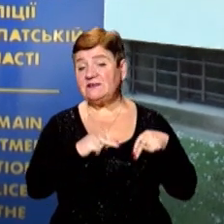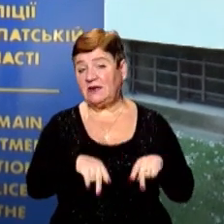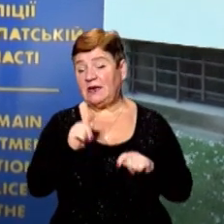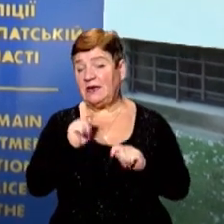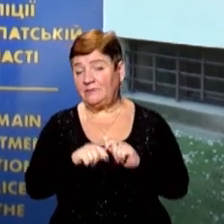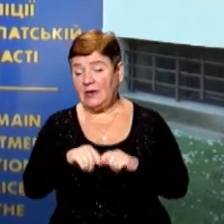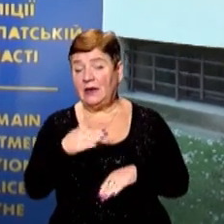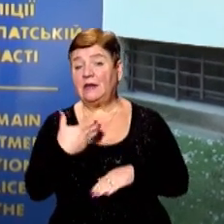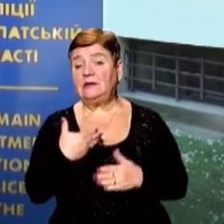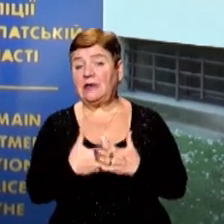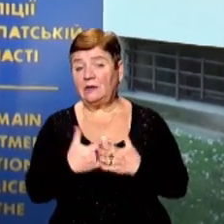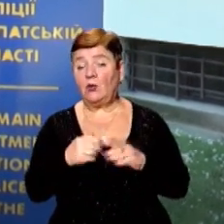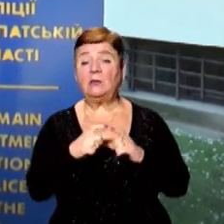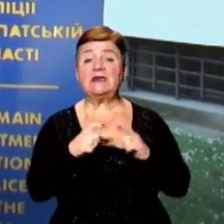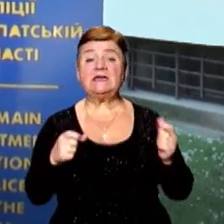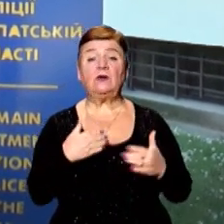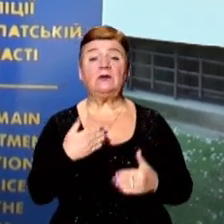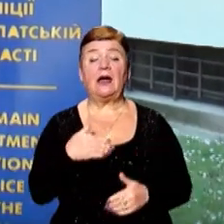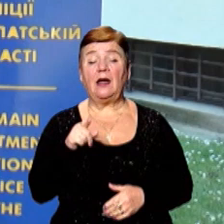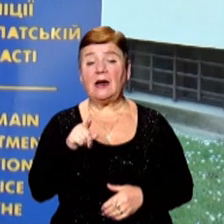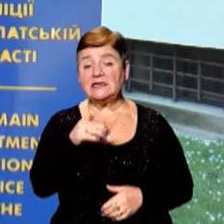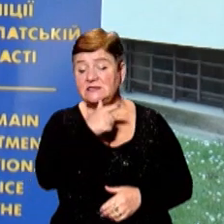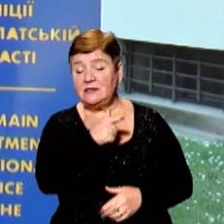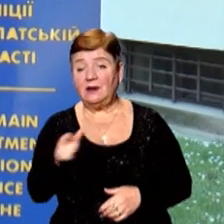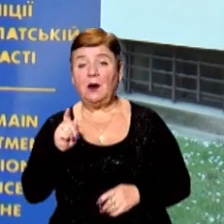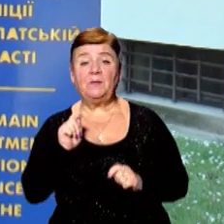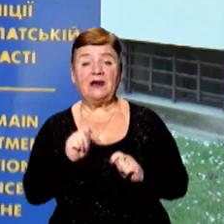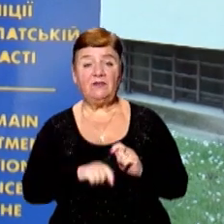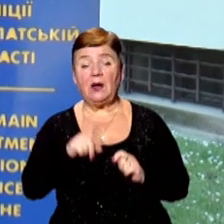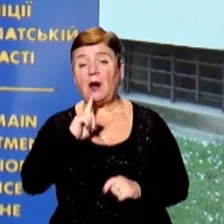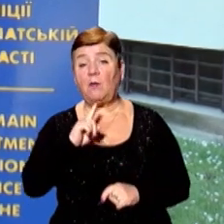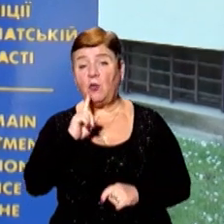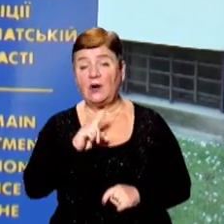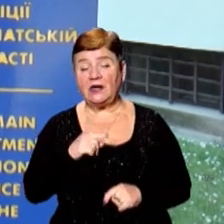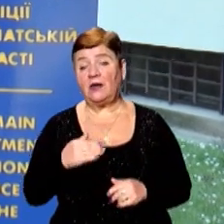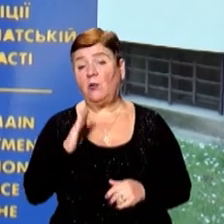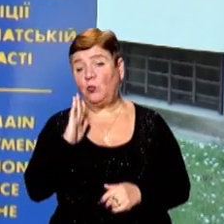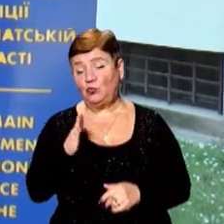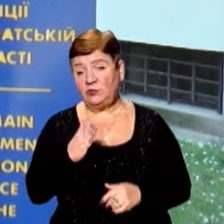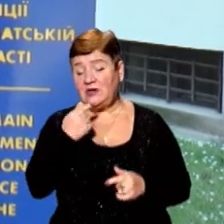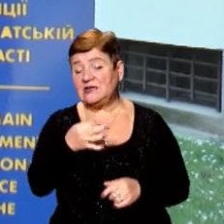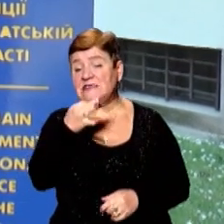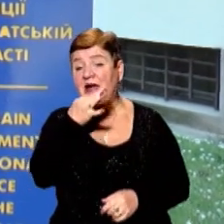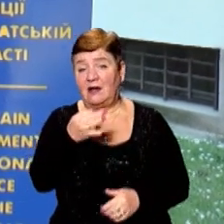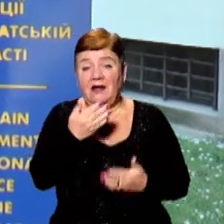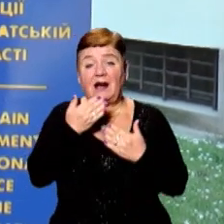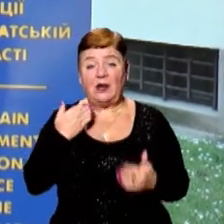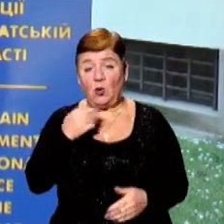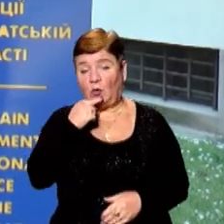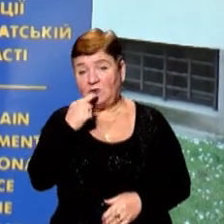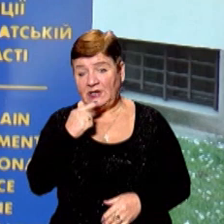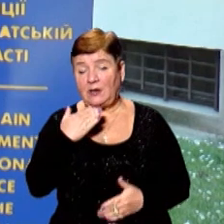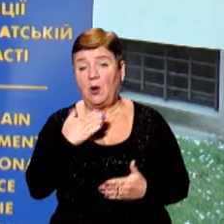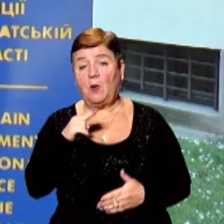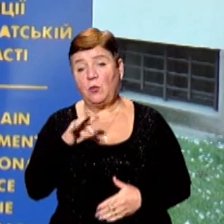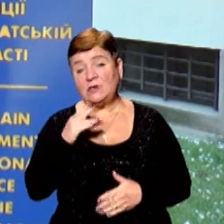керівник даного магазину. Тобто наразі ще триває перевірка, поки про якісь результати говорити зарано. Вже по закінченню її